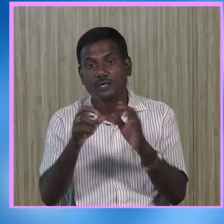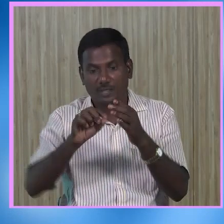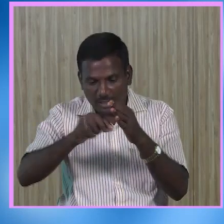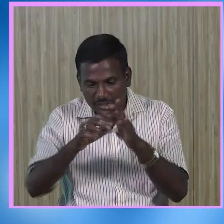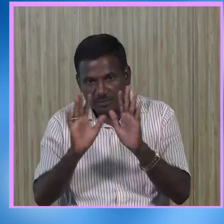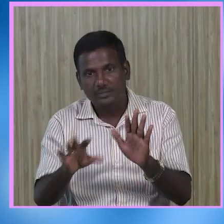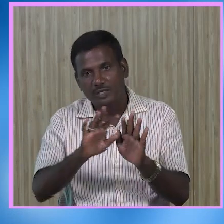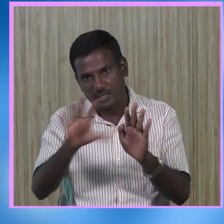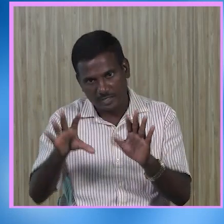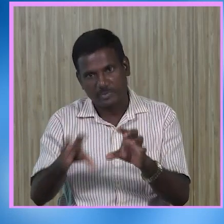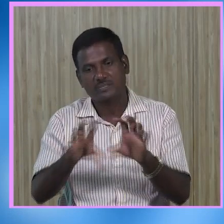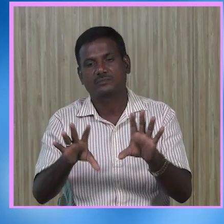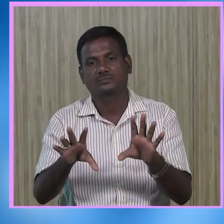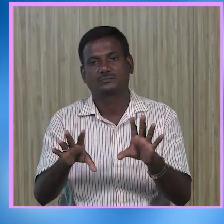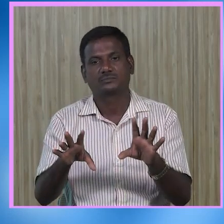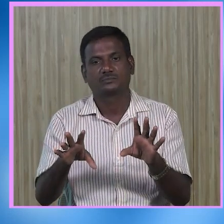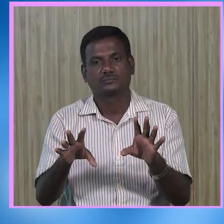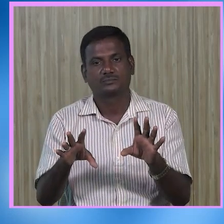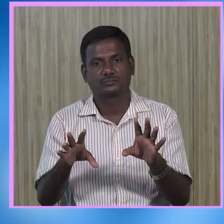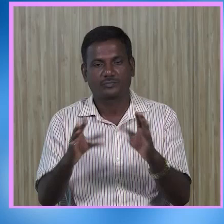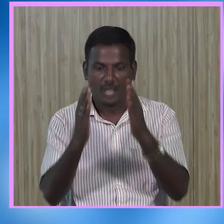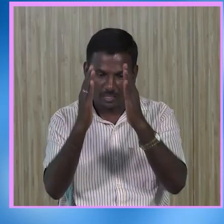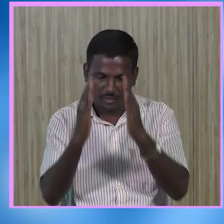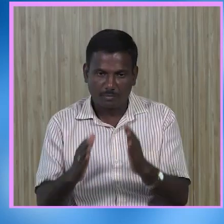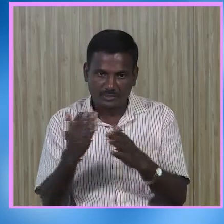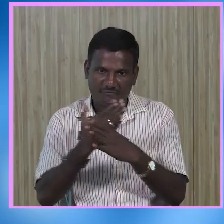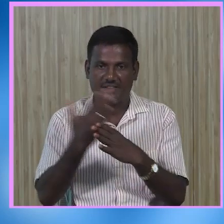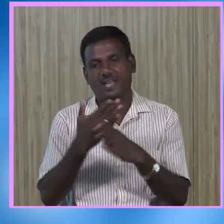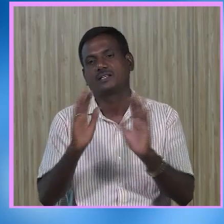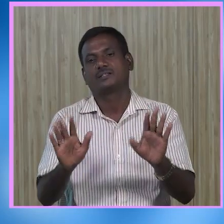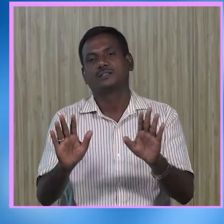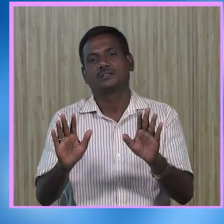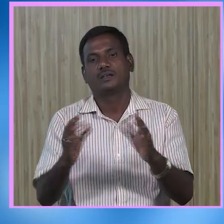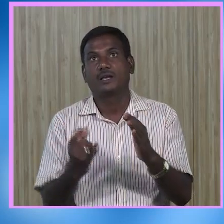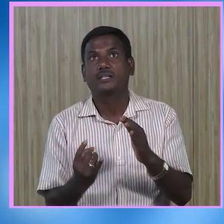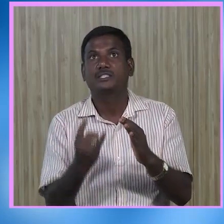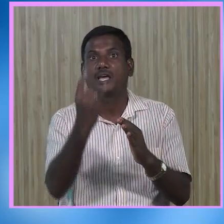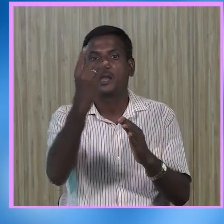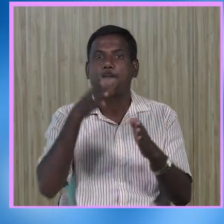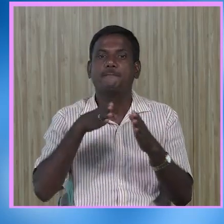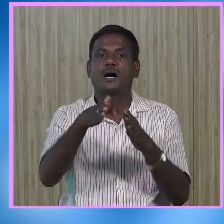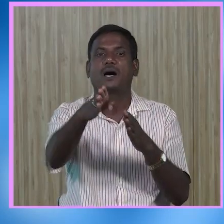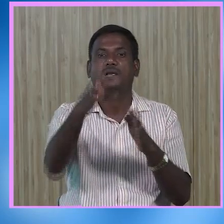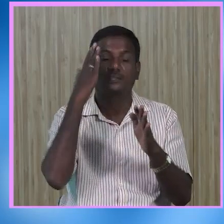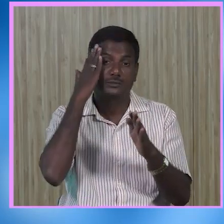பண்ணியிருக்கணும், ஏற்கனவே நிர்ணயிச்சிருக்கணும். அப்போ அந்த பணியை, அதாவது ராக்கெட் செல்ல வேண்டிய பாதை குறித்து